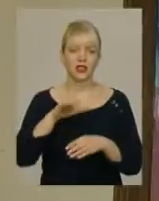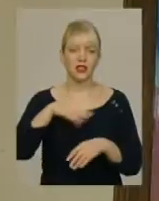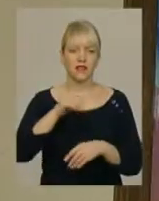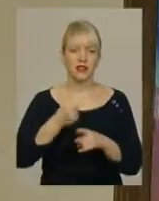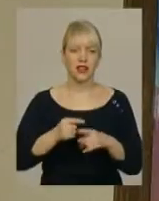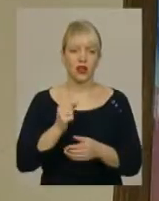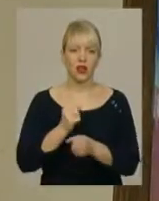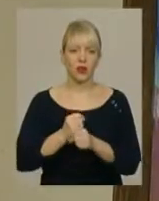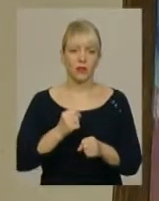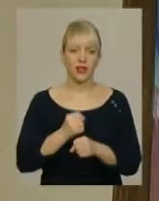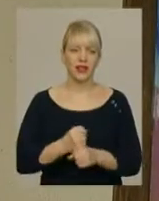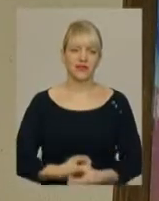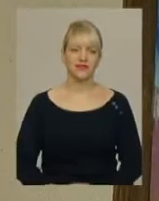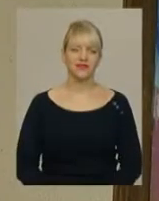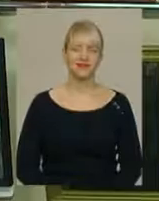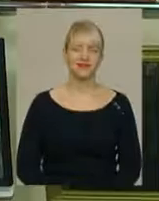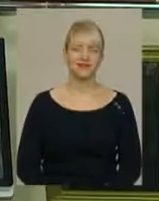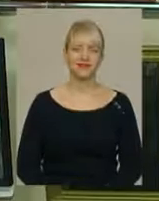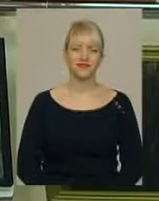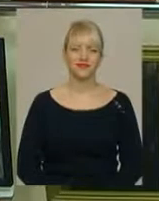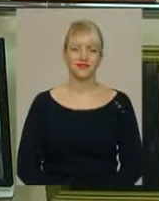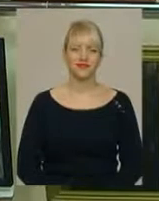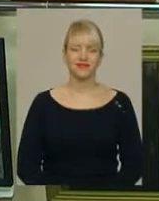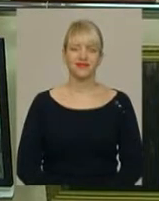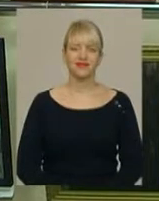робила. Тетяна Ворожцова, Володимир Паламар,